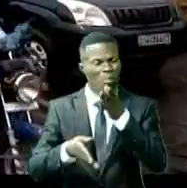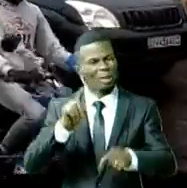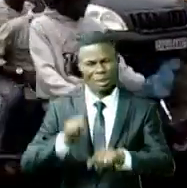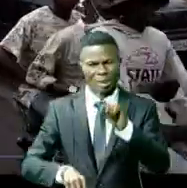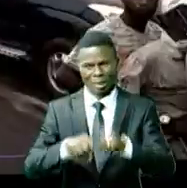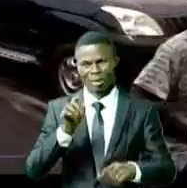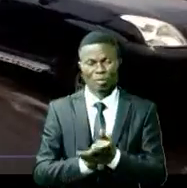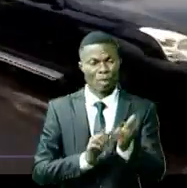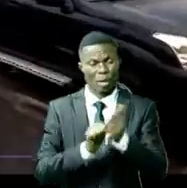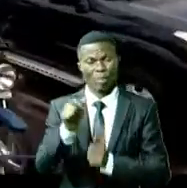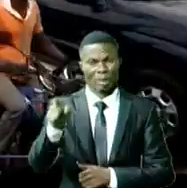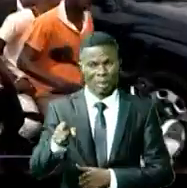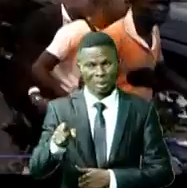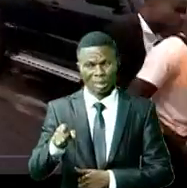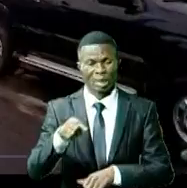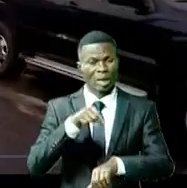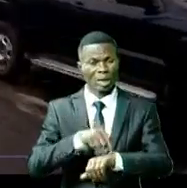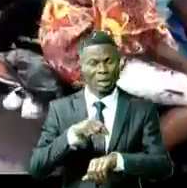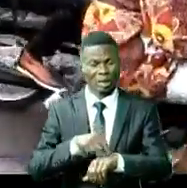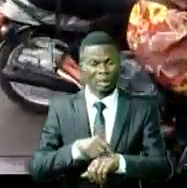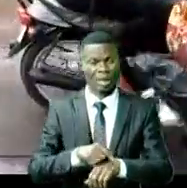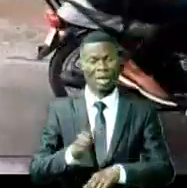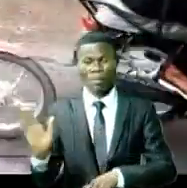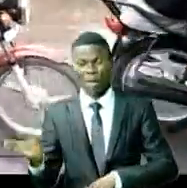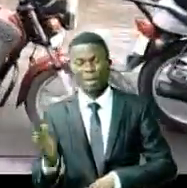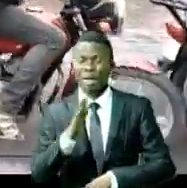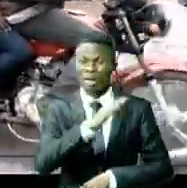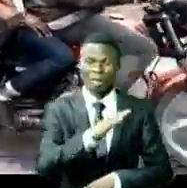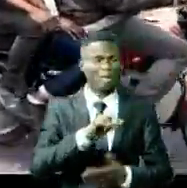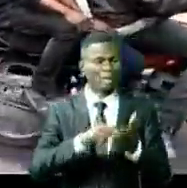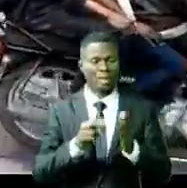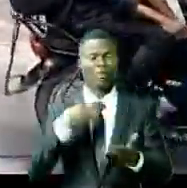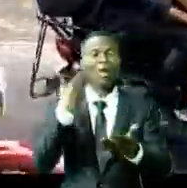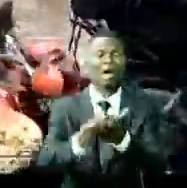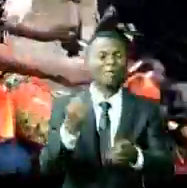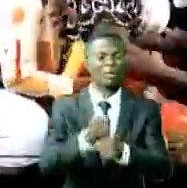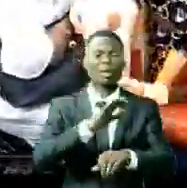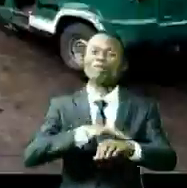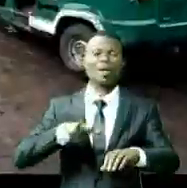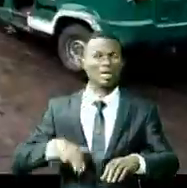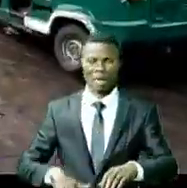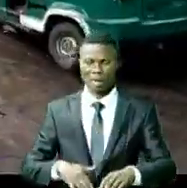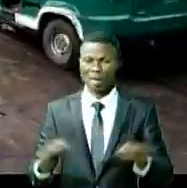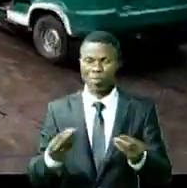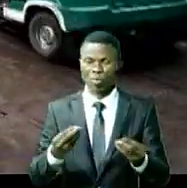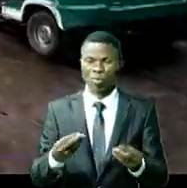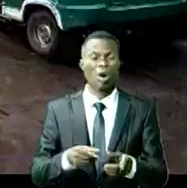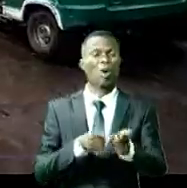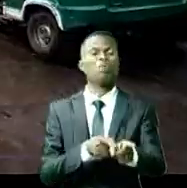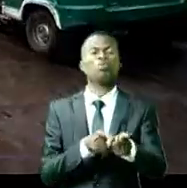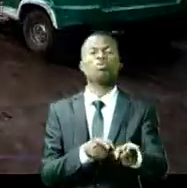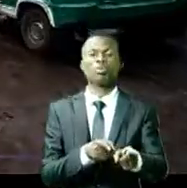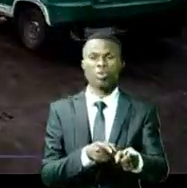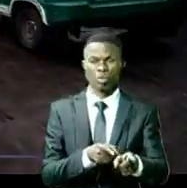Emprunter ces tronçons routiers pendant les heures de pointe signifie retarder son parcours de 2 heures à la suite de bouchons et oublier